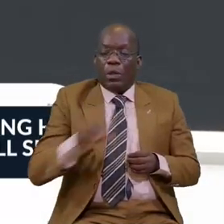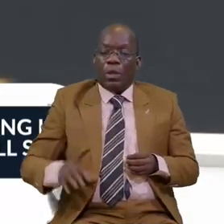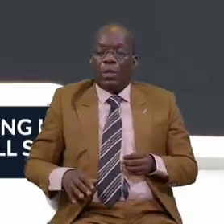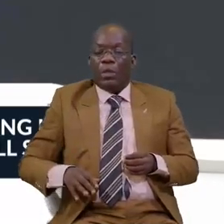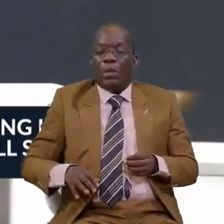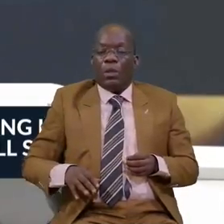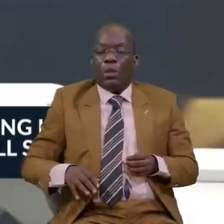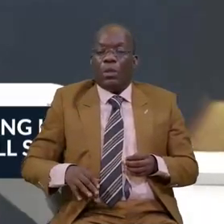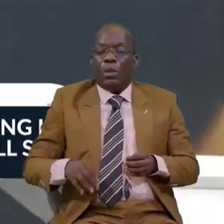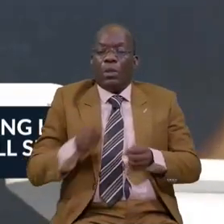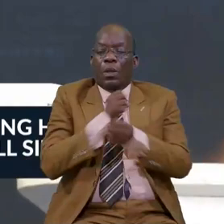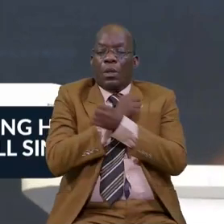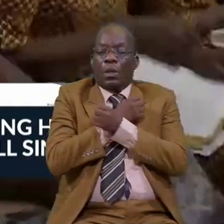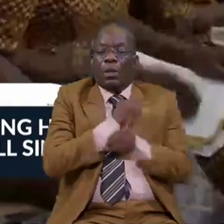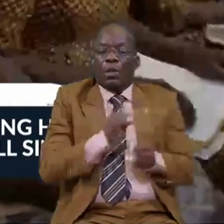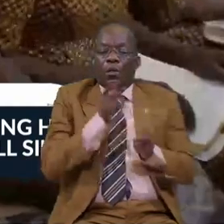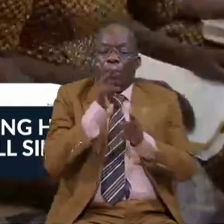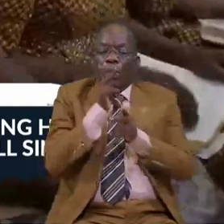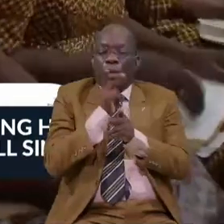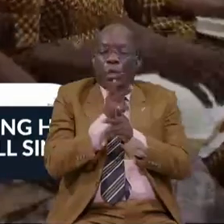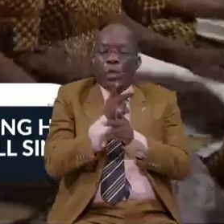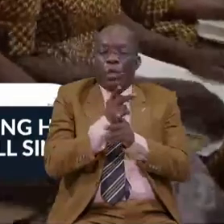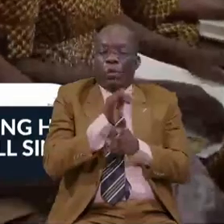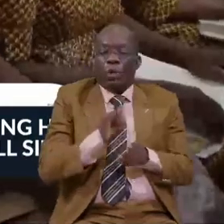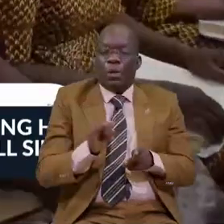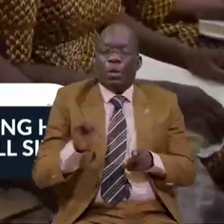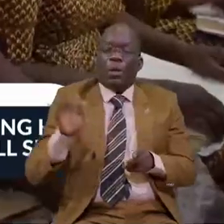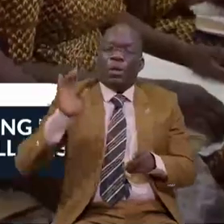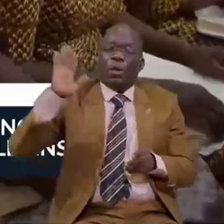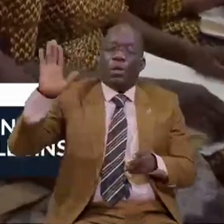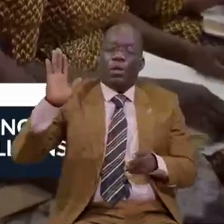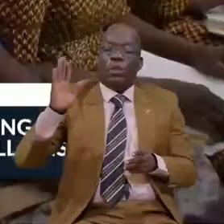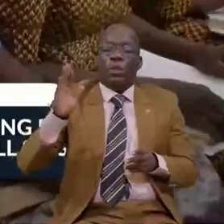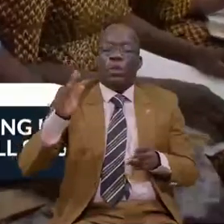le Christ zélé, gardant